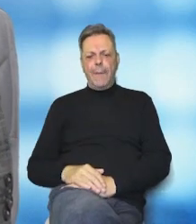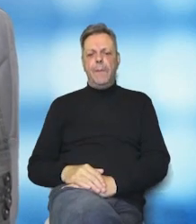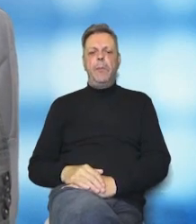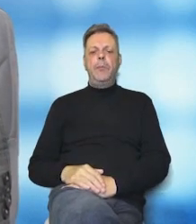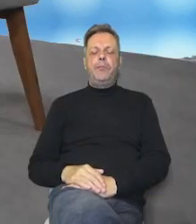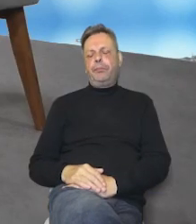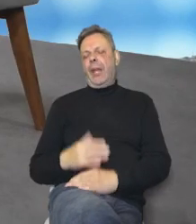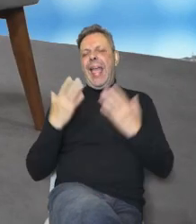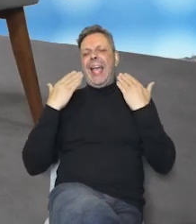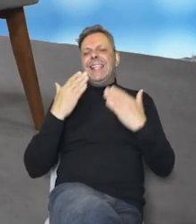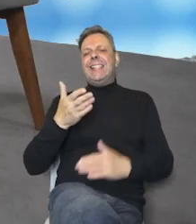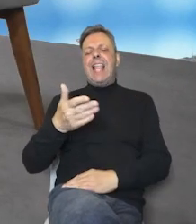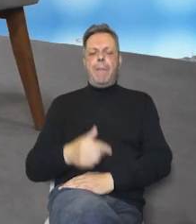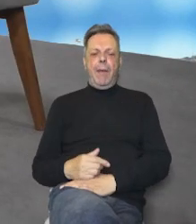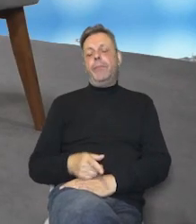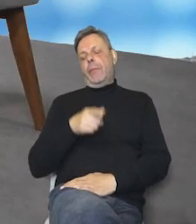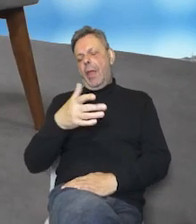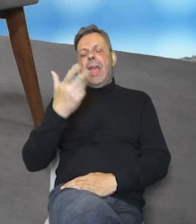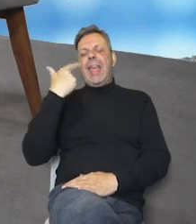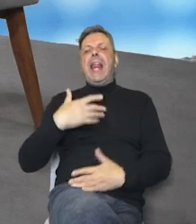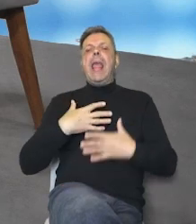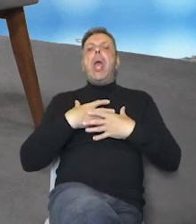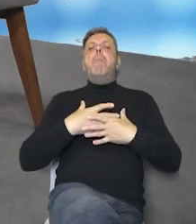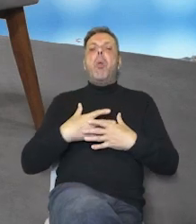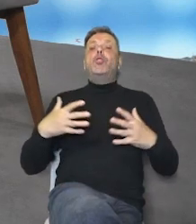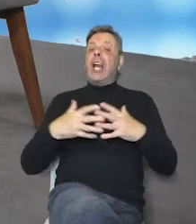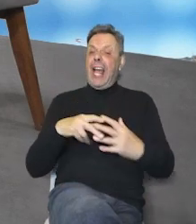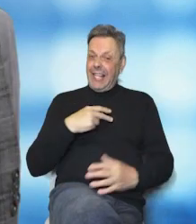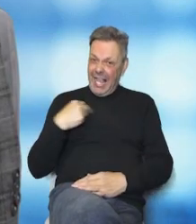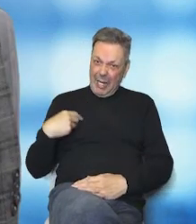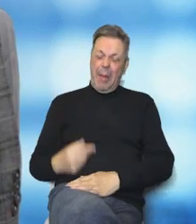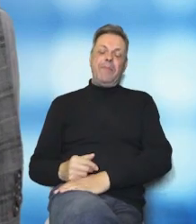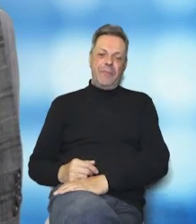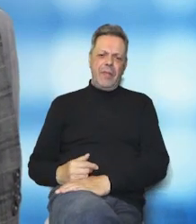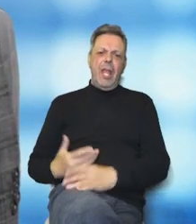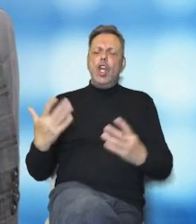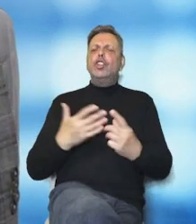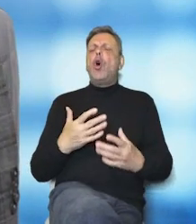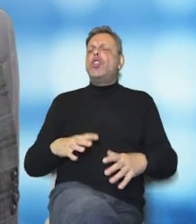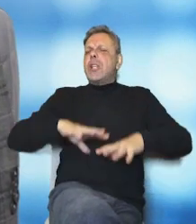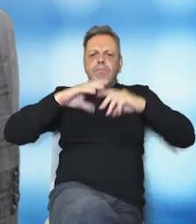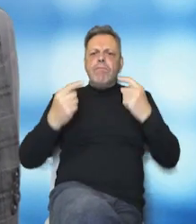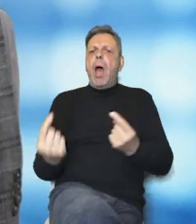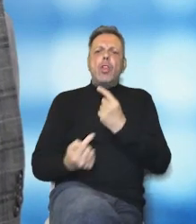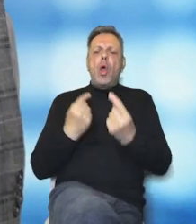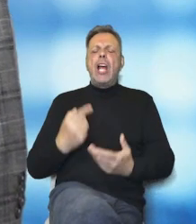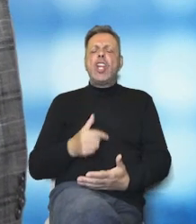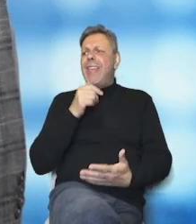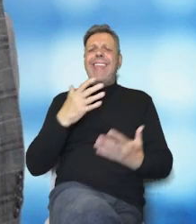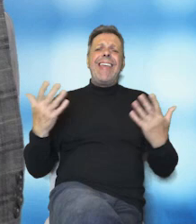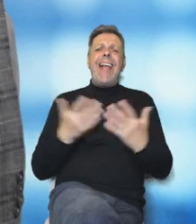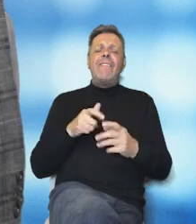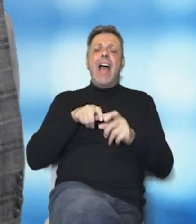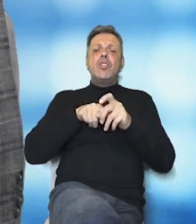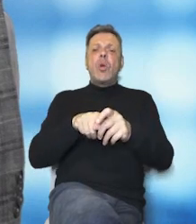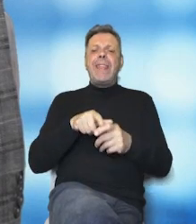reći, Sljeme. Tako, ili pluća grada Zagreba, jel? Može i tako. Tako. Što će se sve događati i kako je suradnja